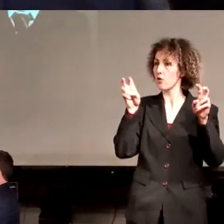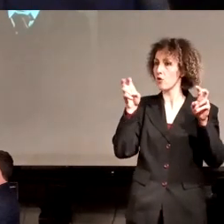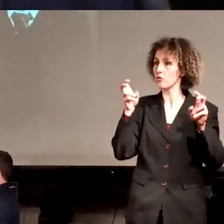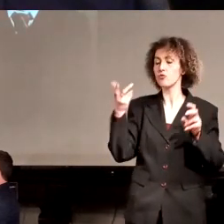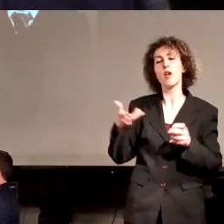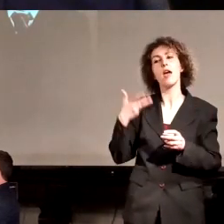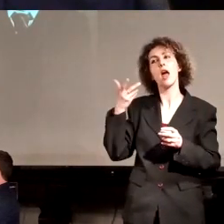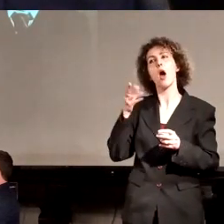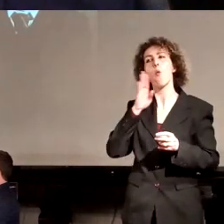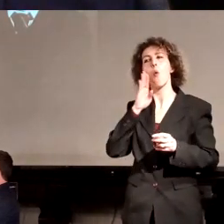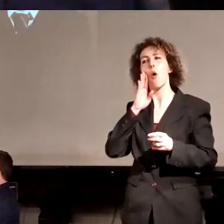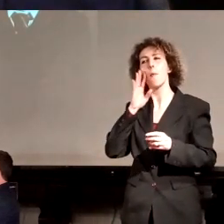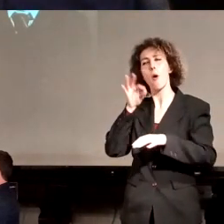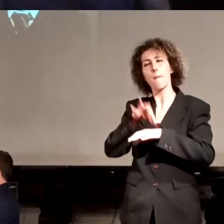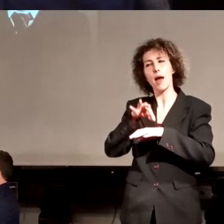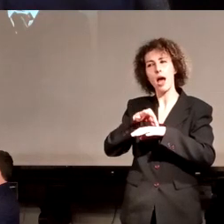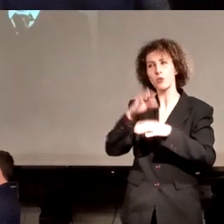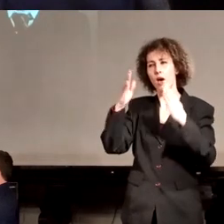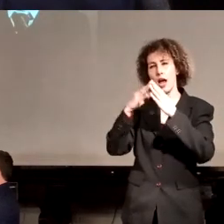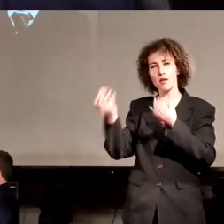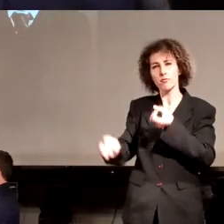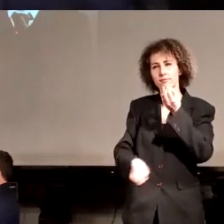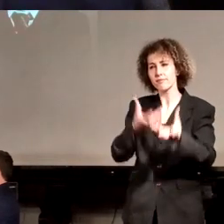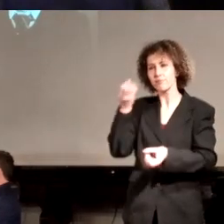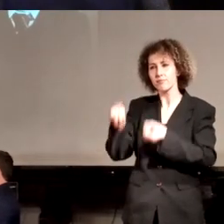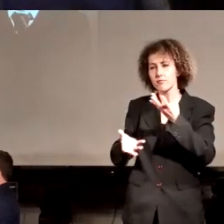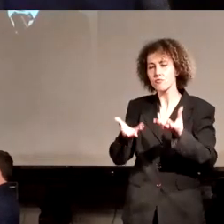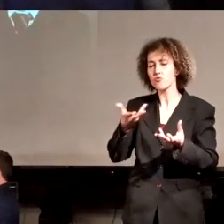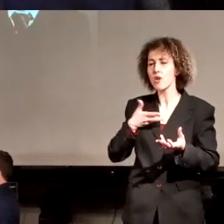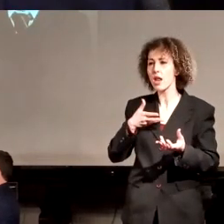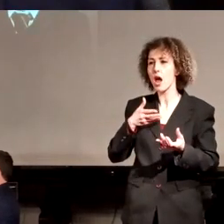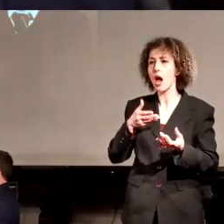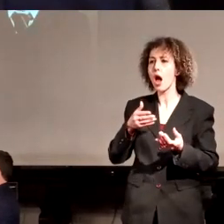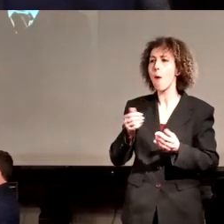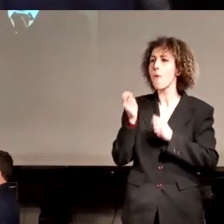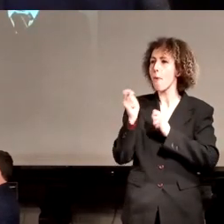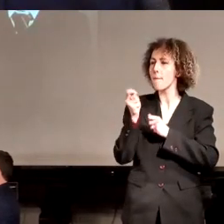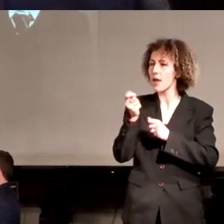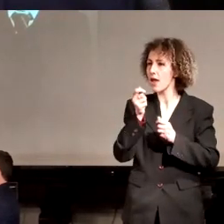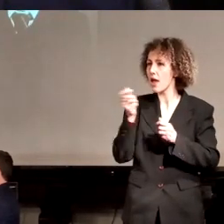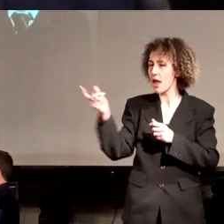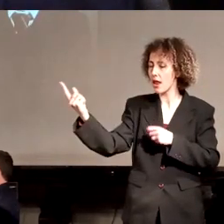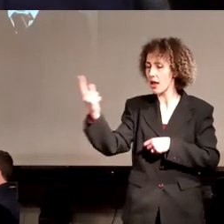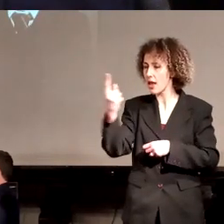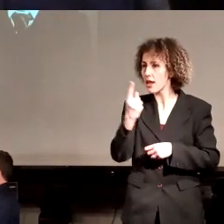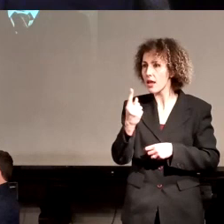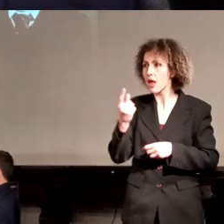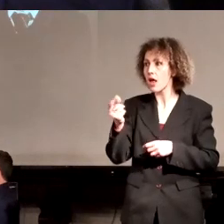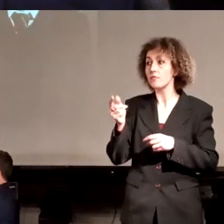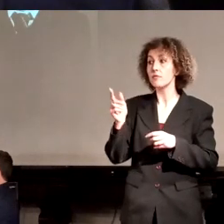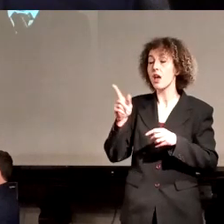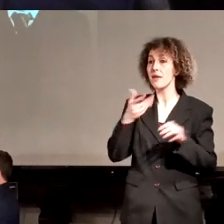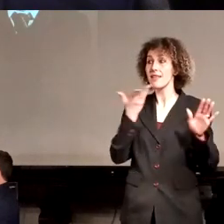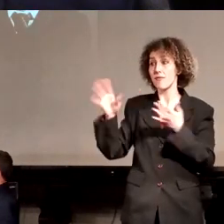in una casa in fiamme nella quale penetro un pompiere non salvate mi dissero inferno salvate i